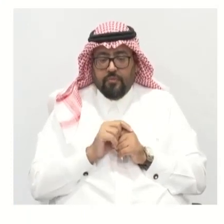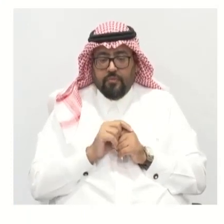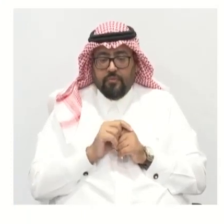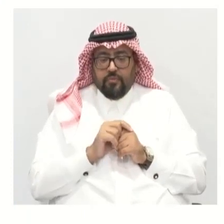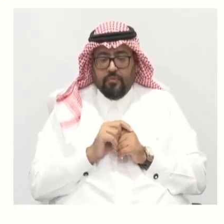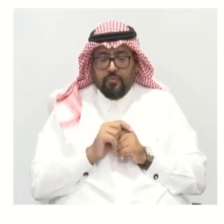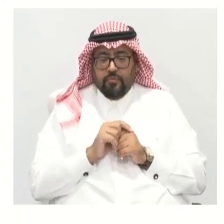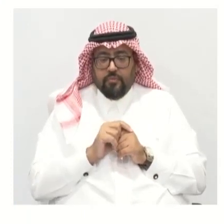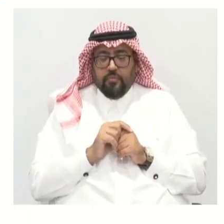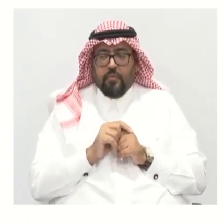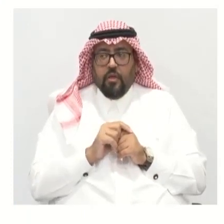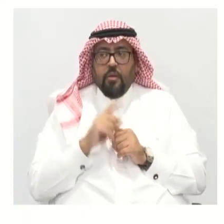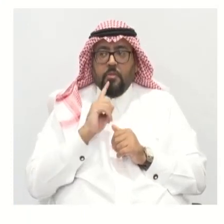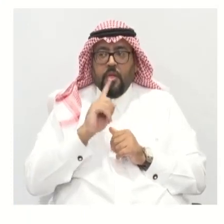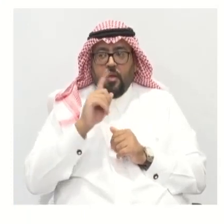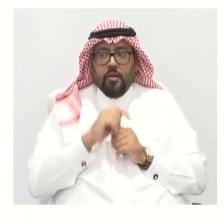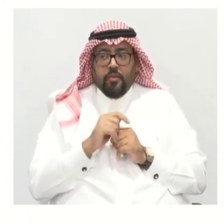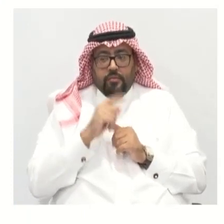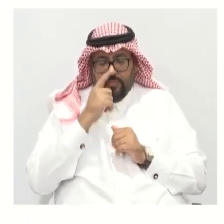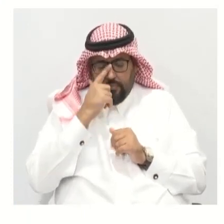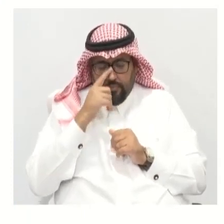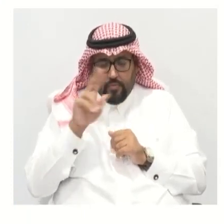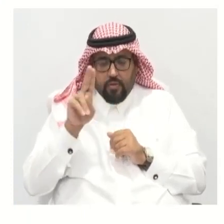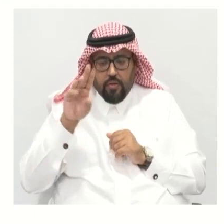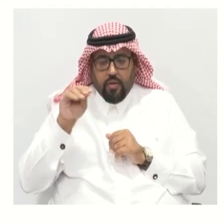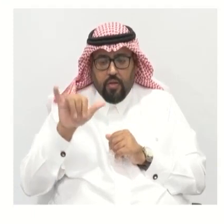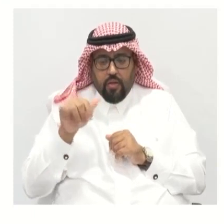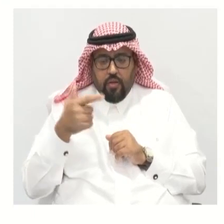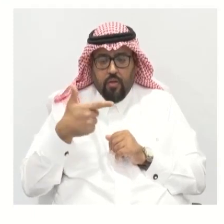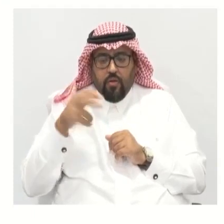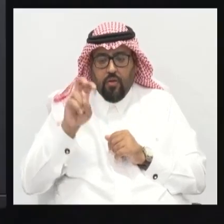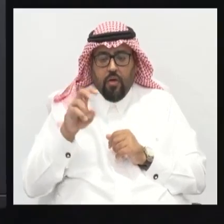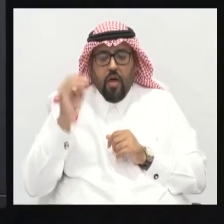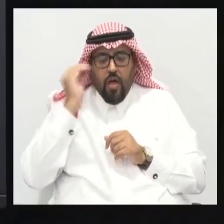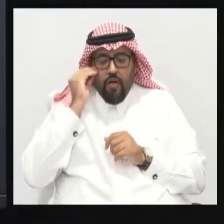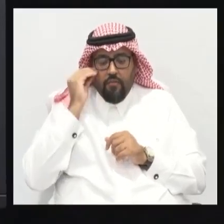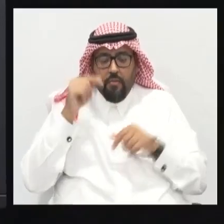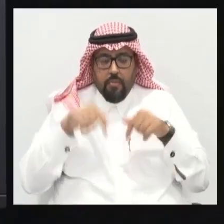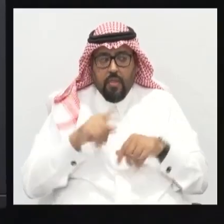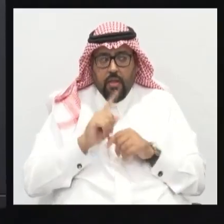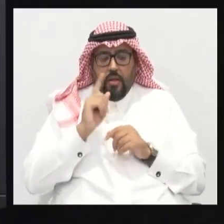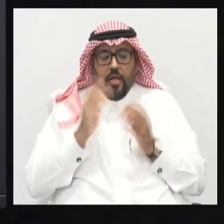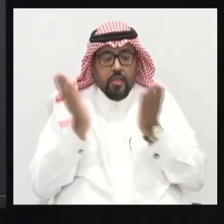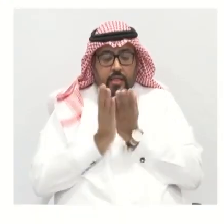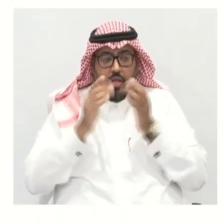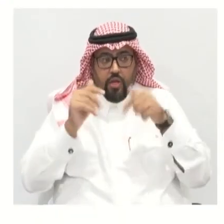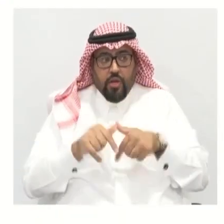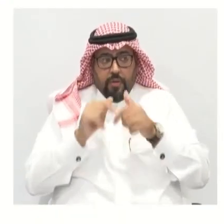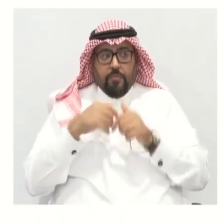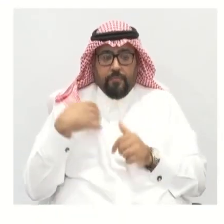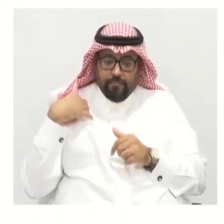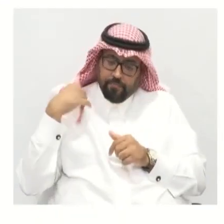رائعه نبدا باذن الله تعالى التهيئه وسنتعرف باذن الله تعالى على درسنا